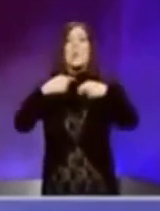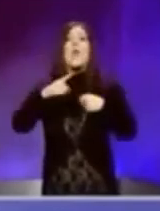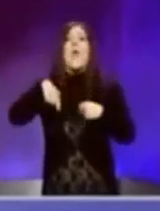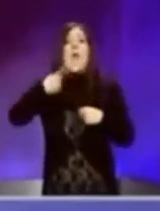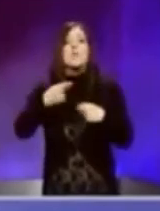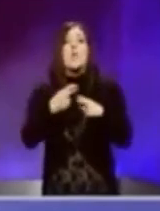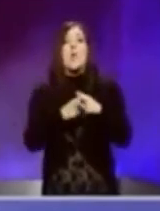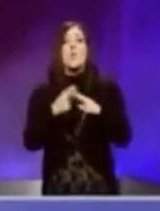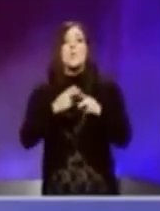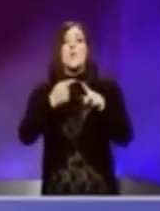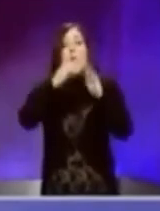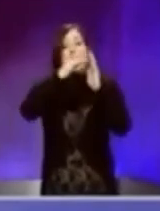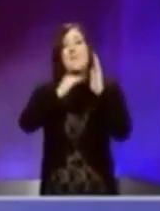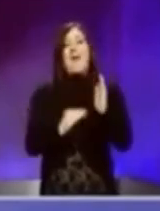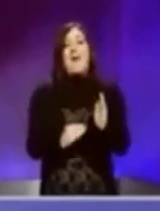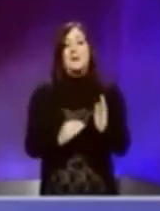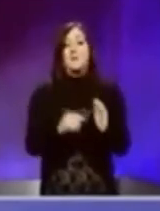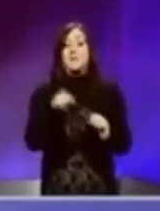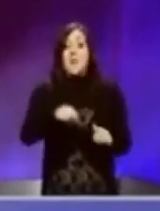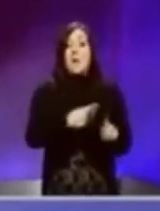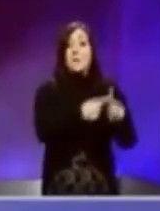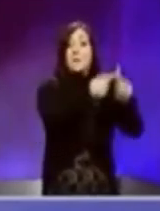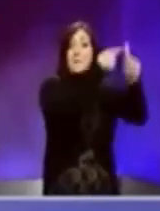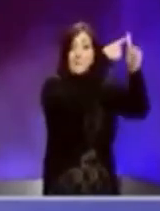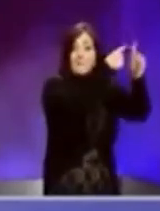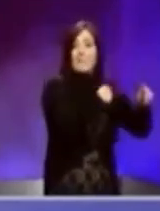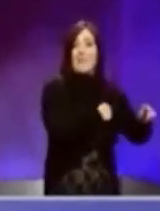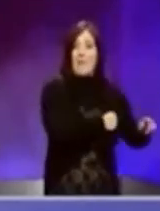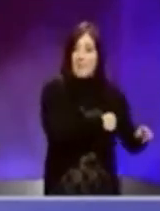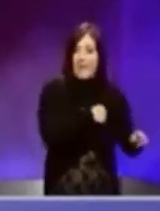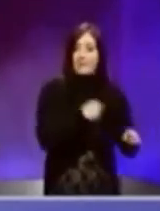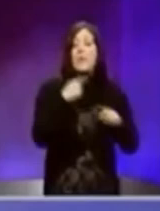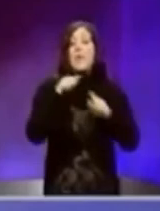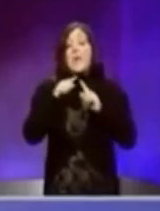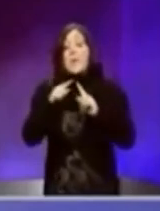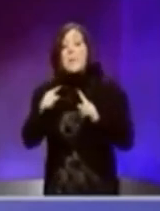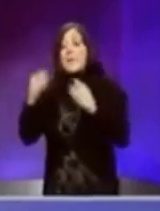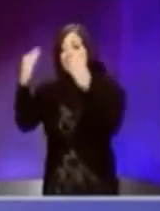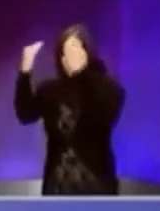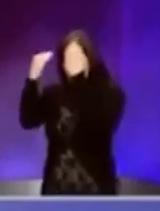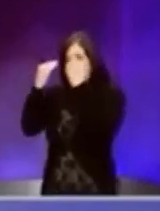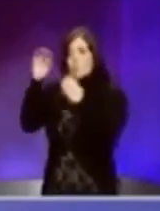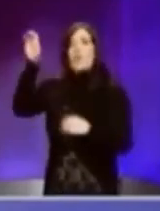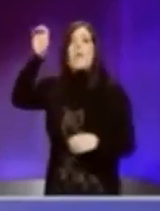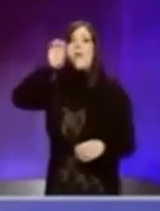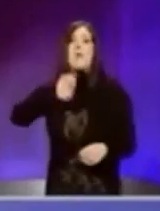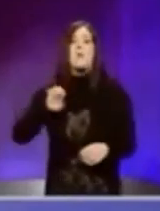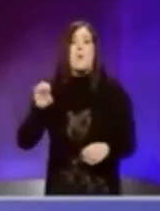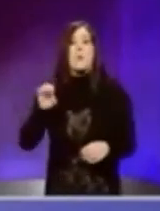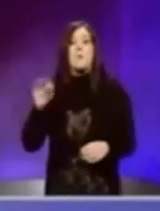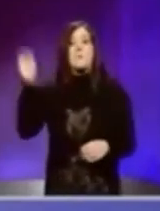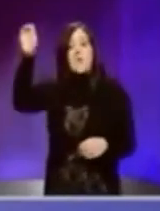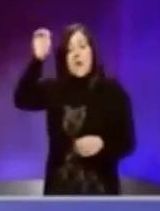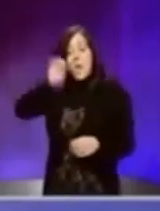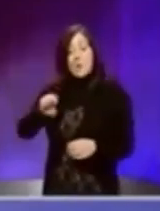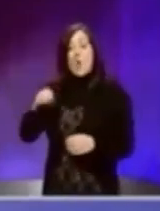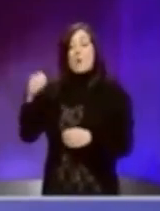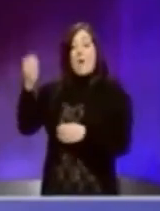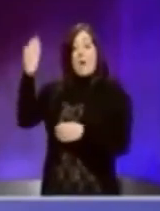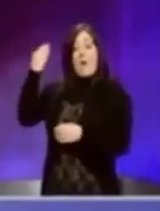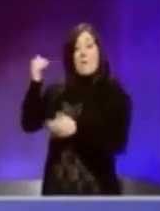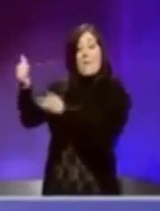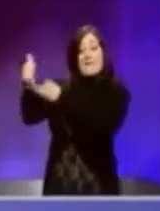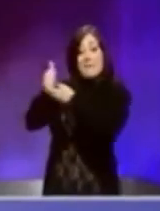tagħna tal-pajjiż, huwa wkoll obbligu Ewropew li l-Unjoni Ewropea wkoll qenitna u għadna qiegħda tgħinna